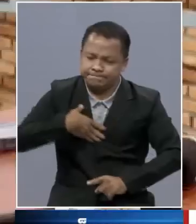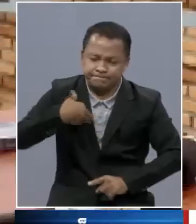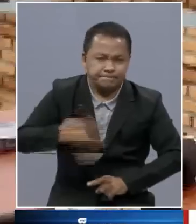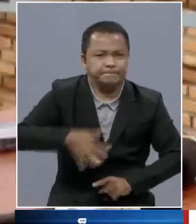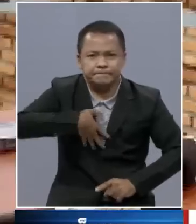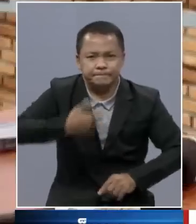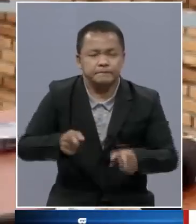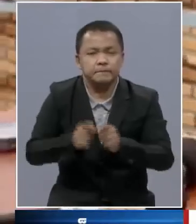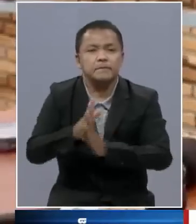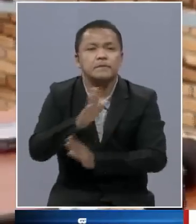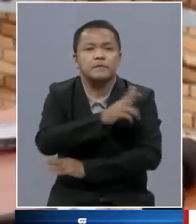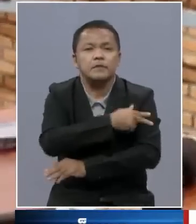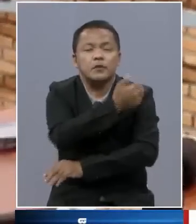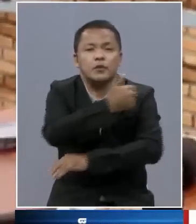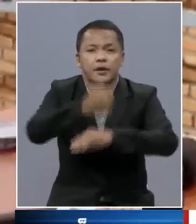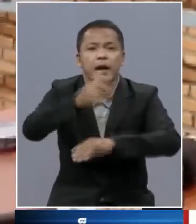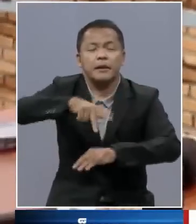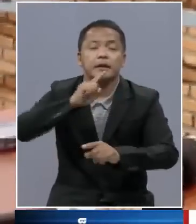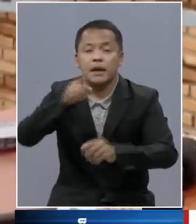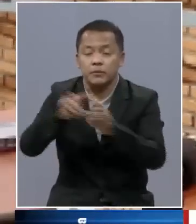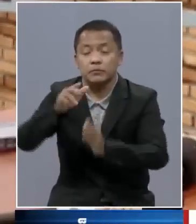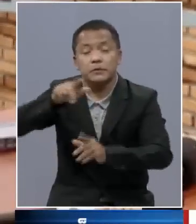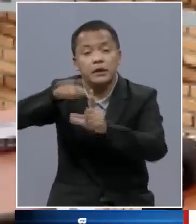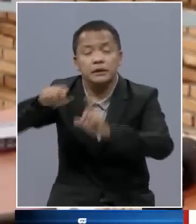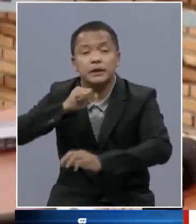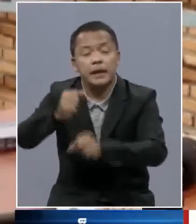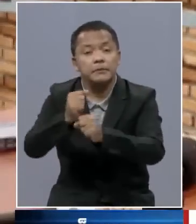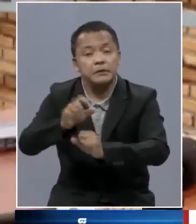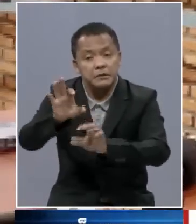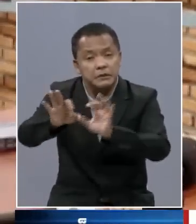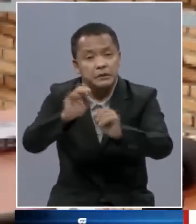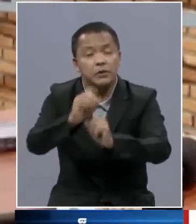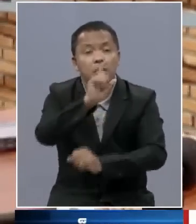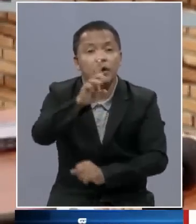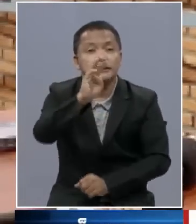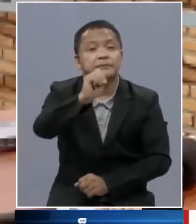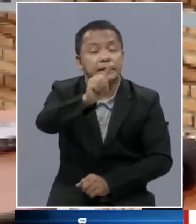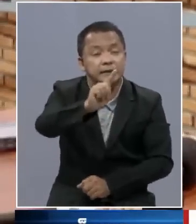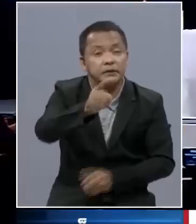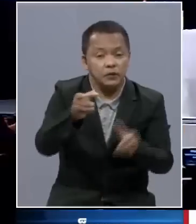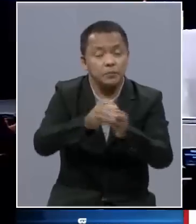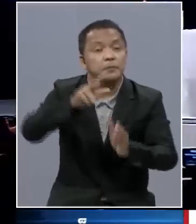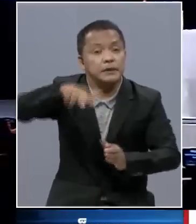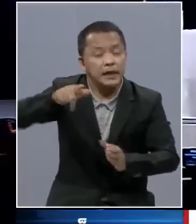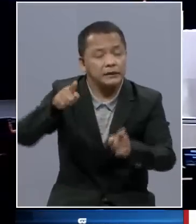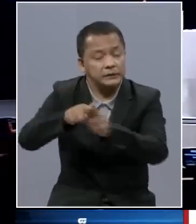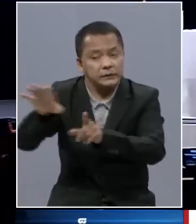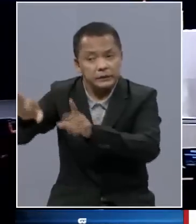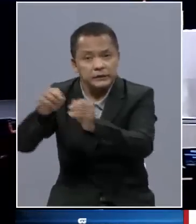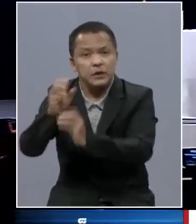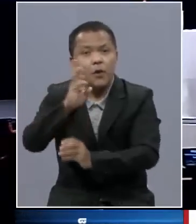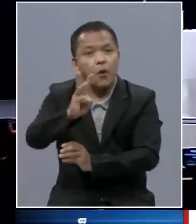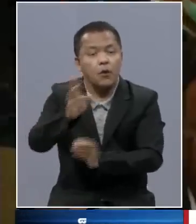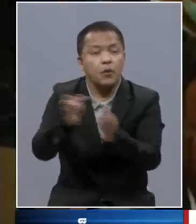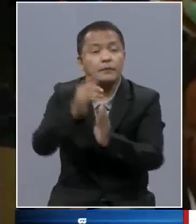จนทำให้คุณหมอชนน่านถึงขั้นถามพรรคก้าวไกลว่าจะเลือก141เสียงของพรรคเพื่อไทยหรือเลือก6เสีย